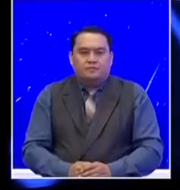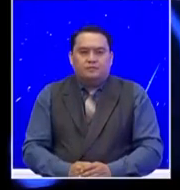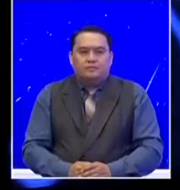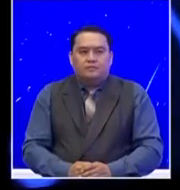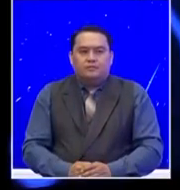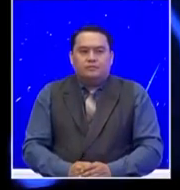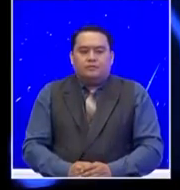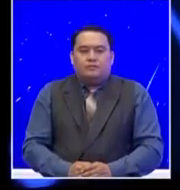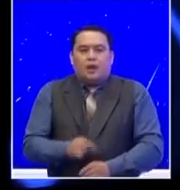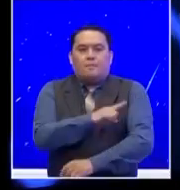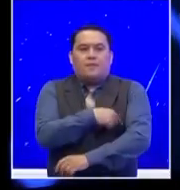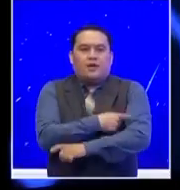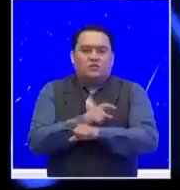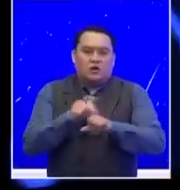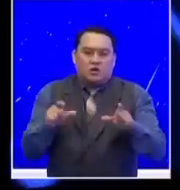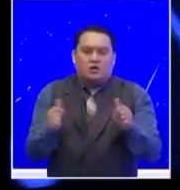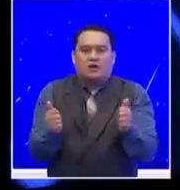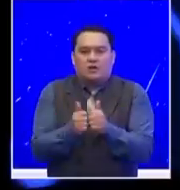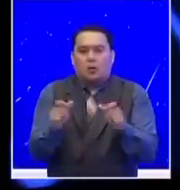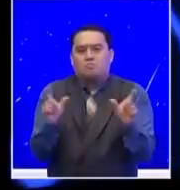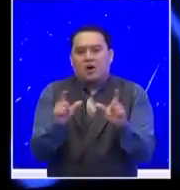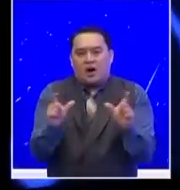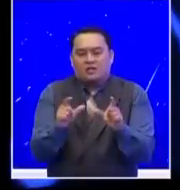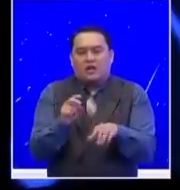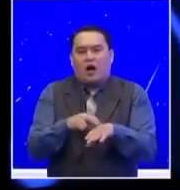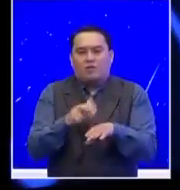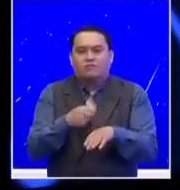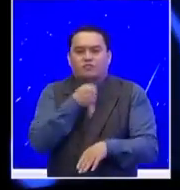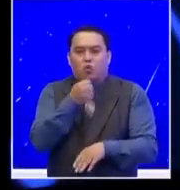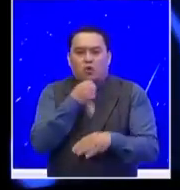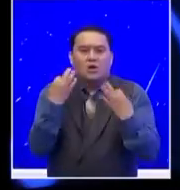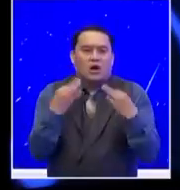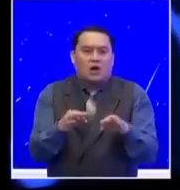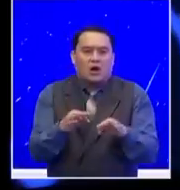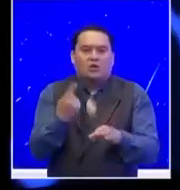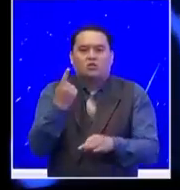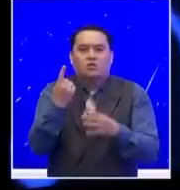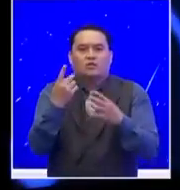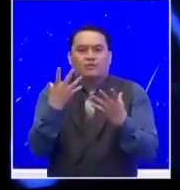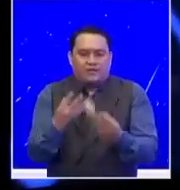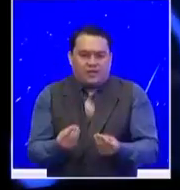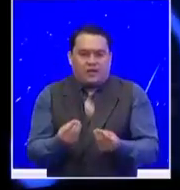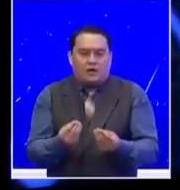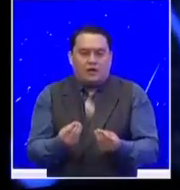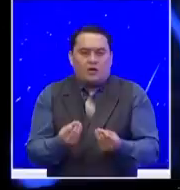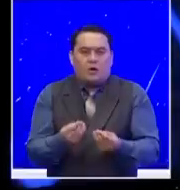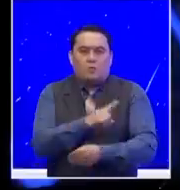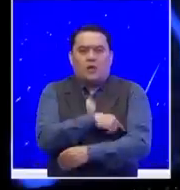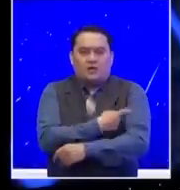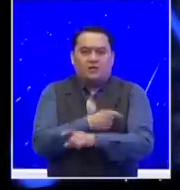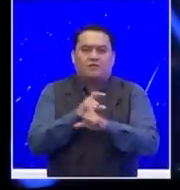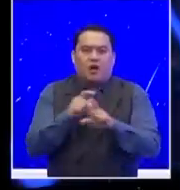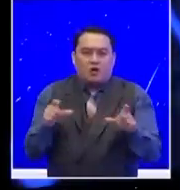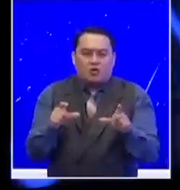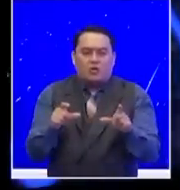Поход в медицинские организации, в ближайшие магазины и аптеки для взрослых разрешается не более одного раза в день. Поход в медицинские